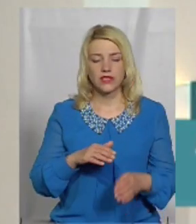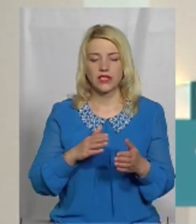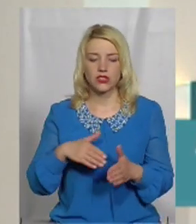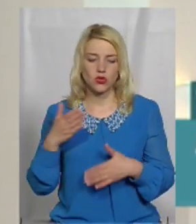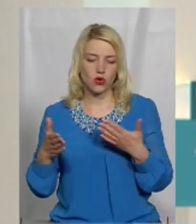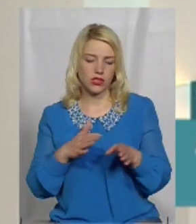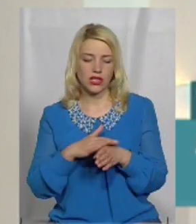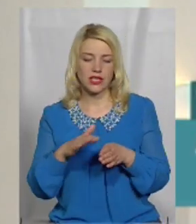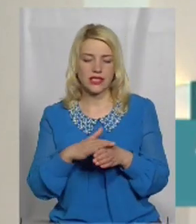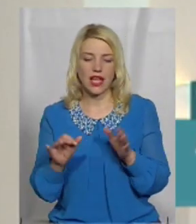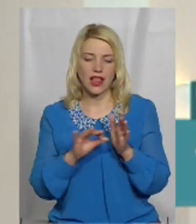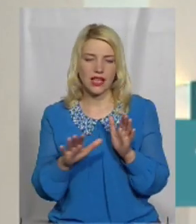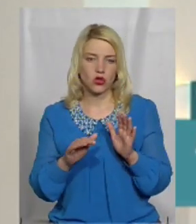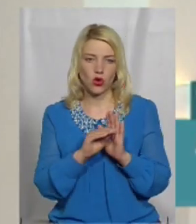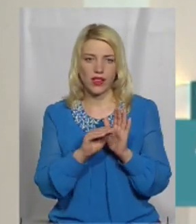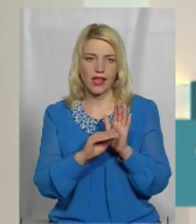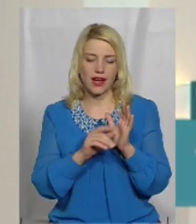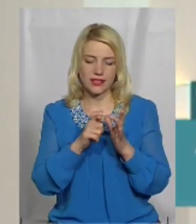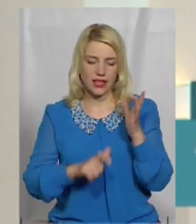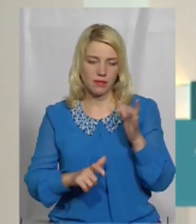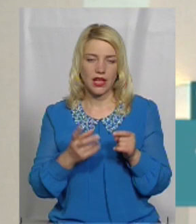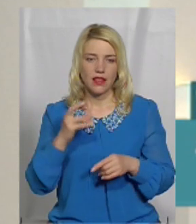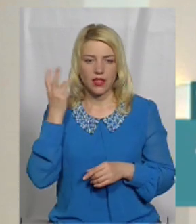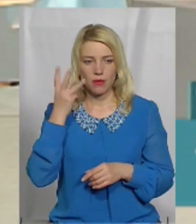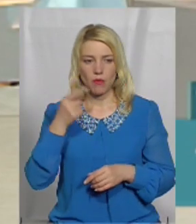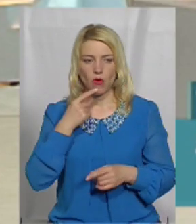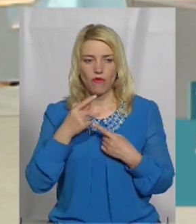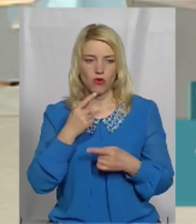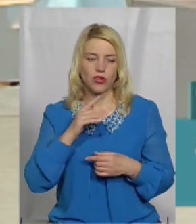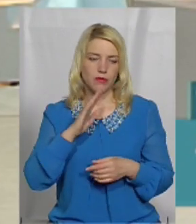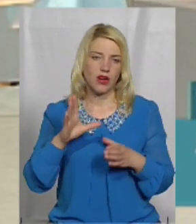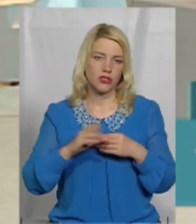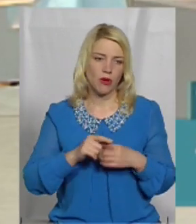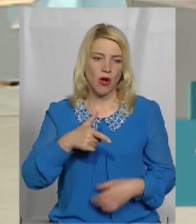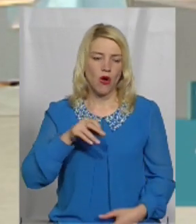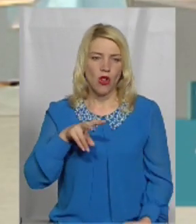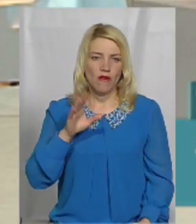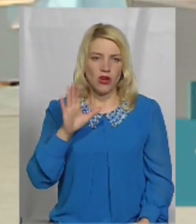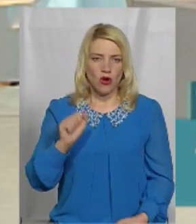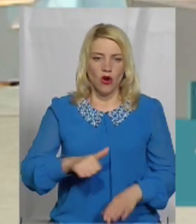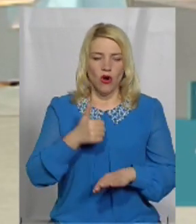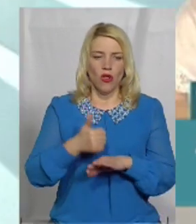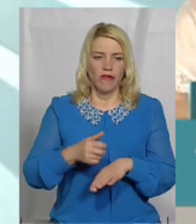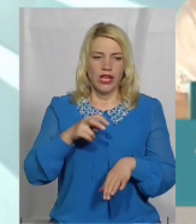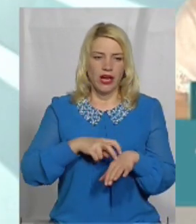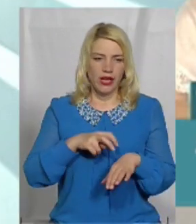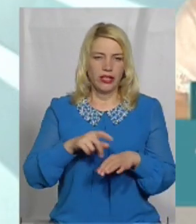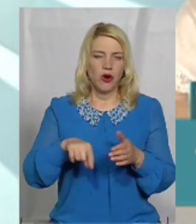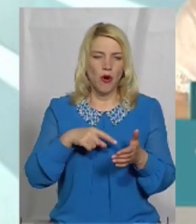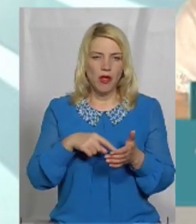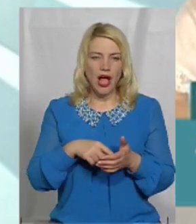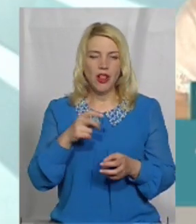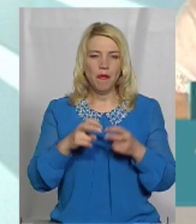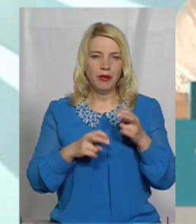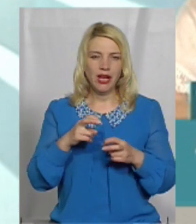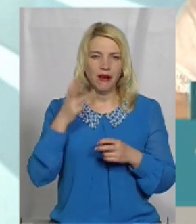Реалізацію програми «Електронний рецепт» на Хмельниччині поговоримо разом із Людмилою Головко, головним лікарем комунального